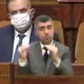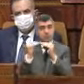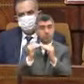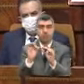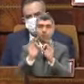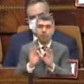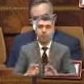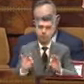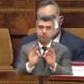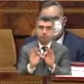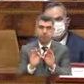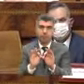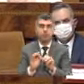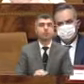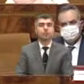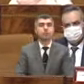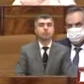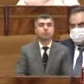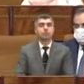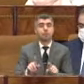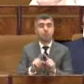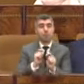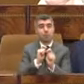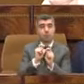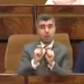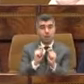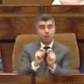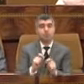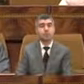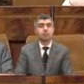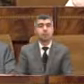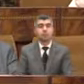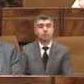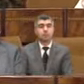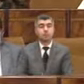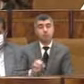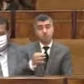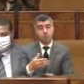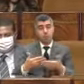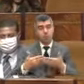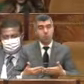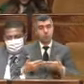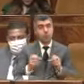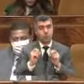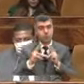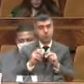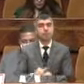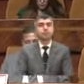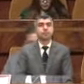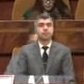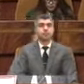التدابير. اذا النقاش كيف قلنا كاين وموجود اليوم، كنتمناو